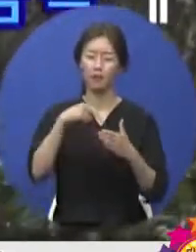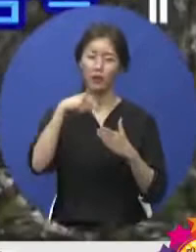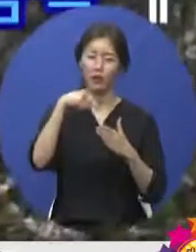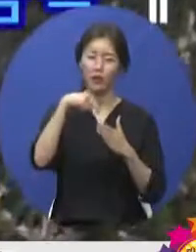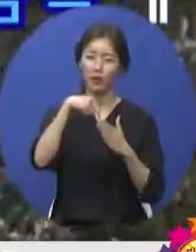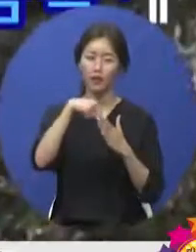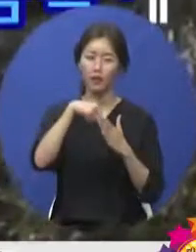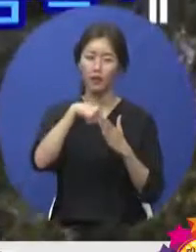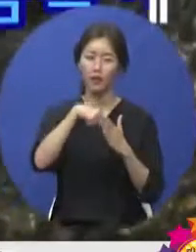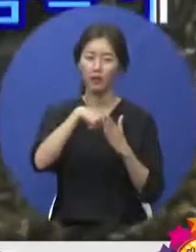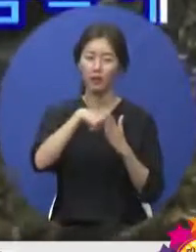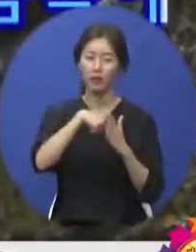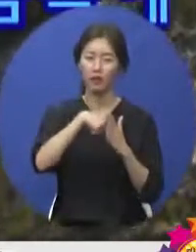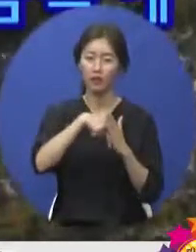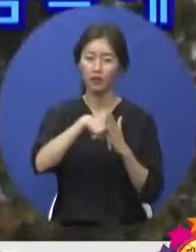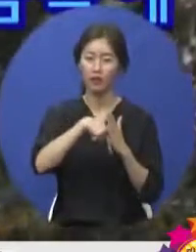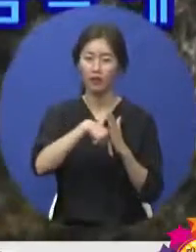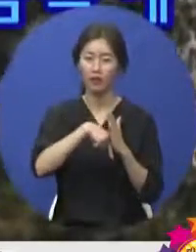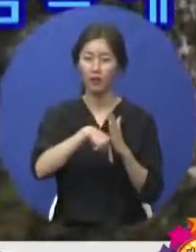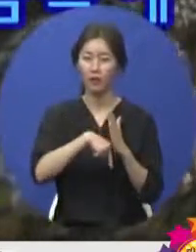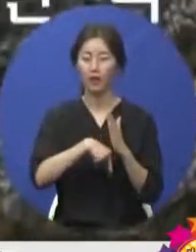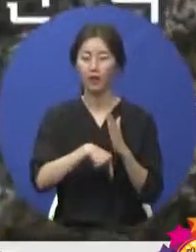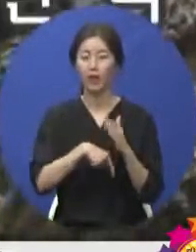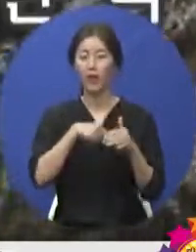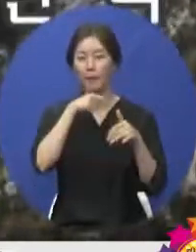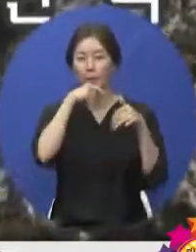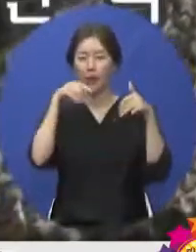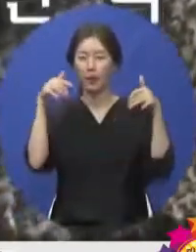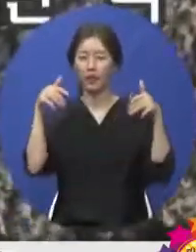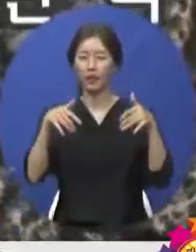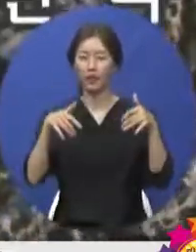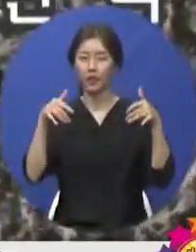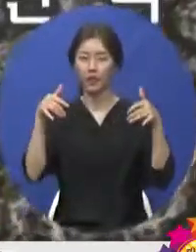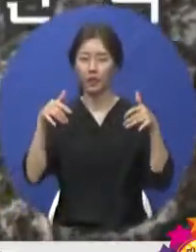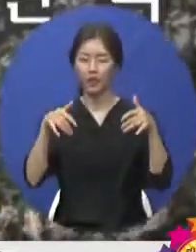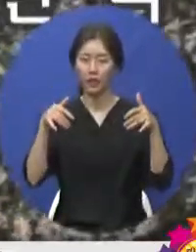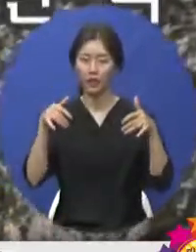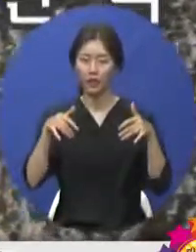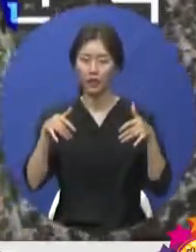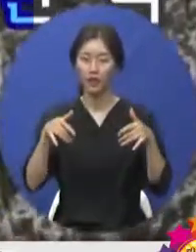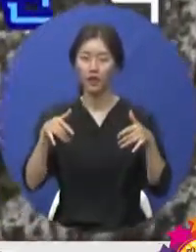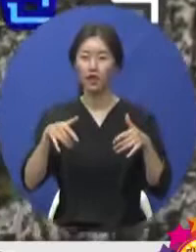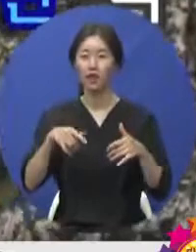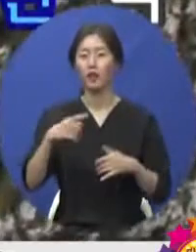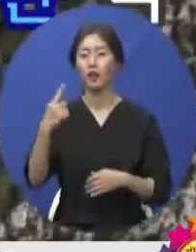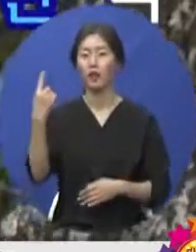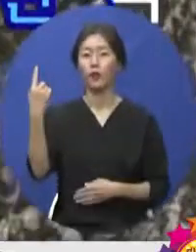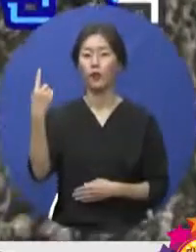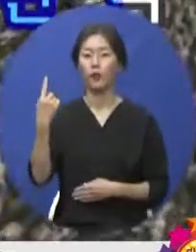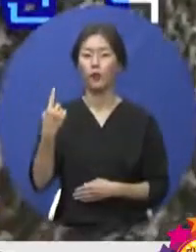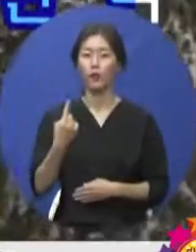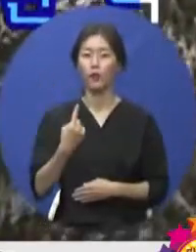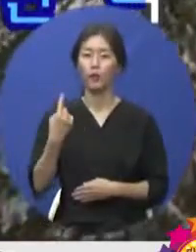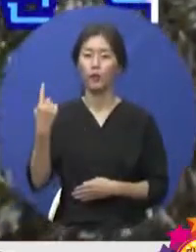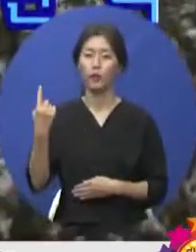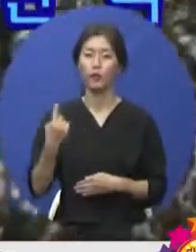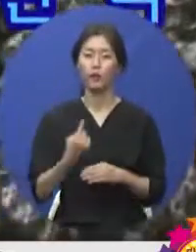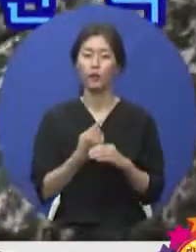가슴 속에 비만 내리는